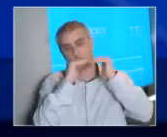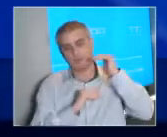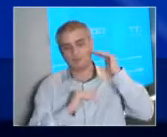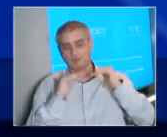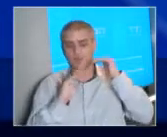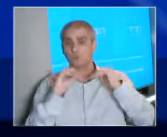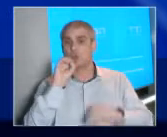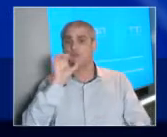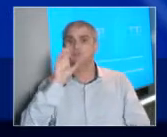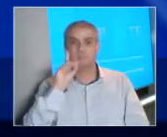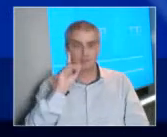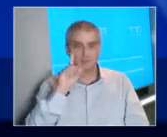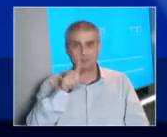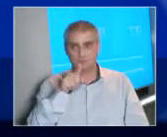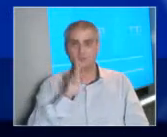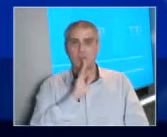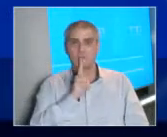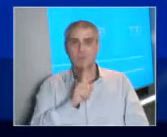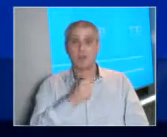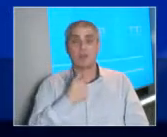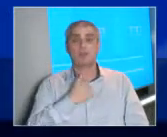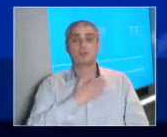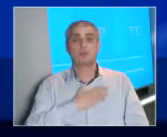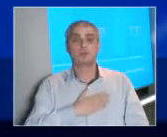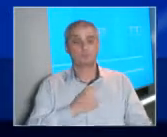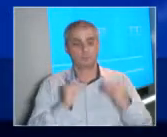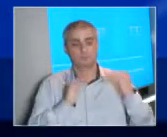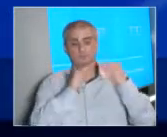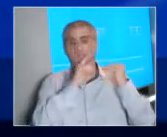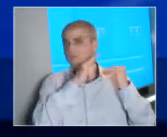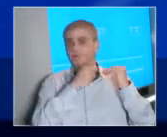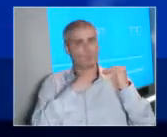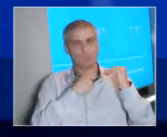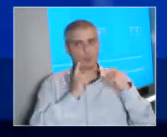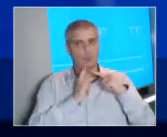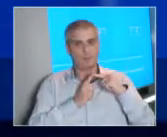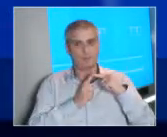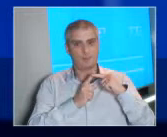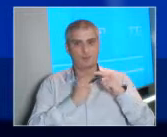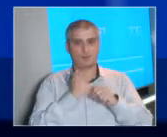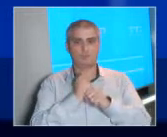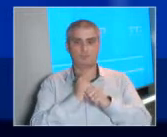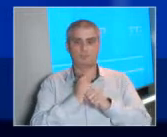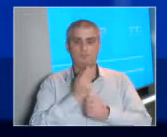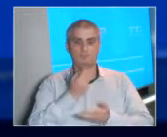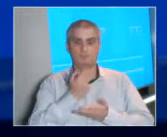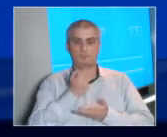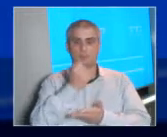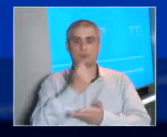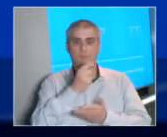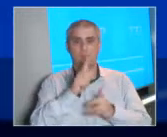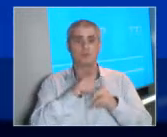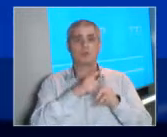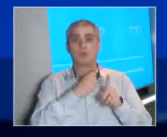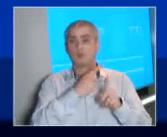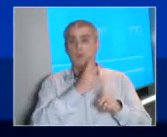לממוצע של ה-OECD, ופה תמונה הבעיה. אנחנו רוצים להידמות לשם, אבל אנחנו לא באמת מנהלים ומקצים את המשאבים שלנו, לאחר שאנחנו מקצים